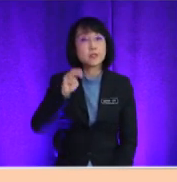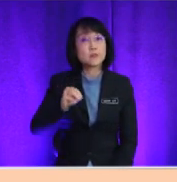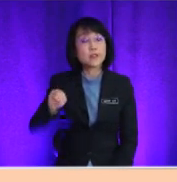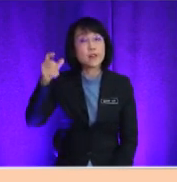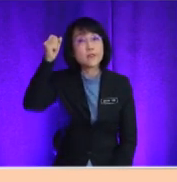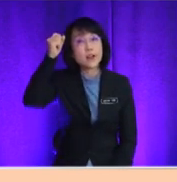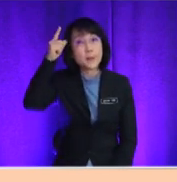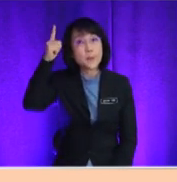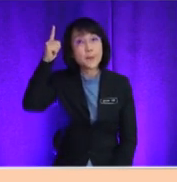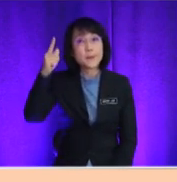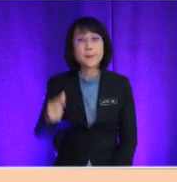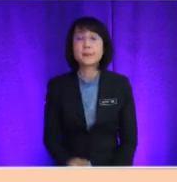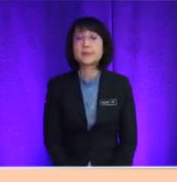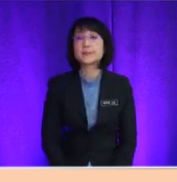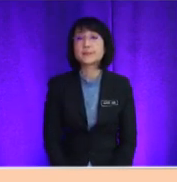diantaranya